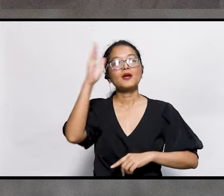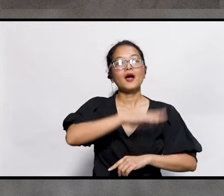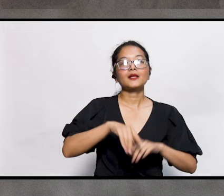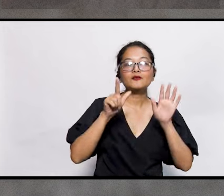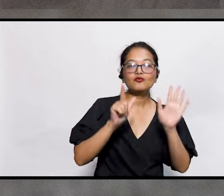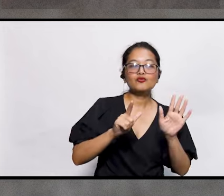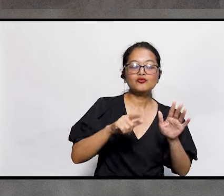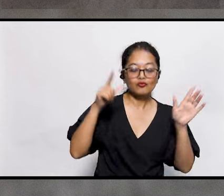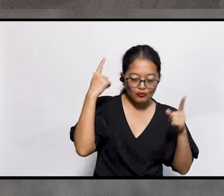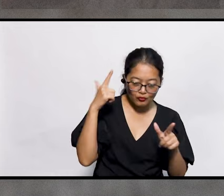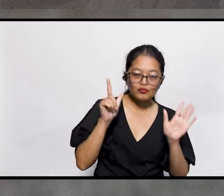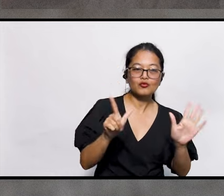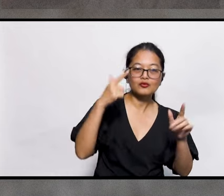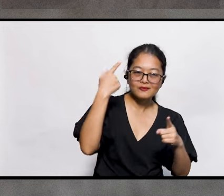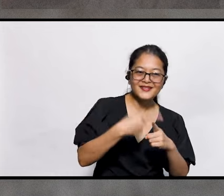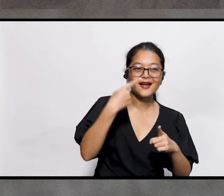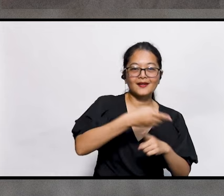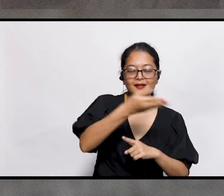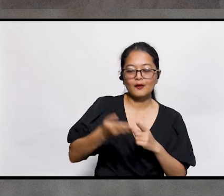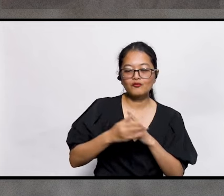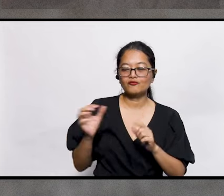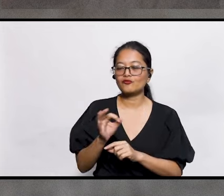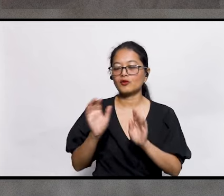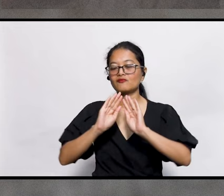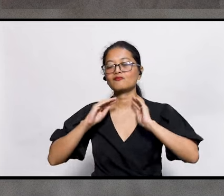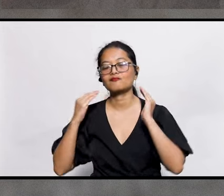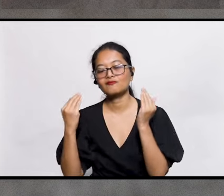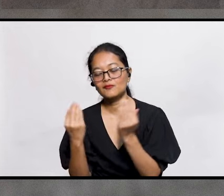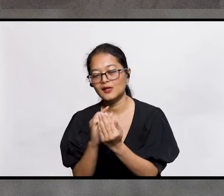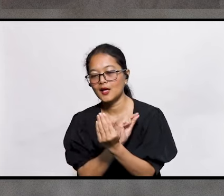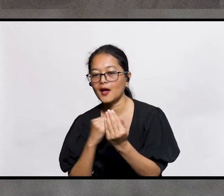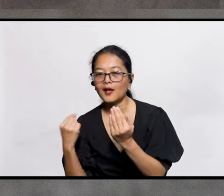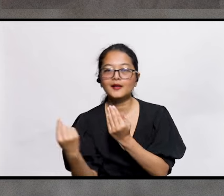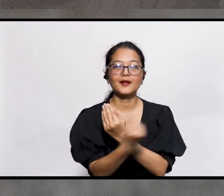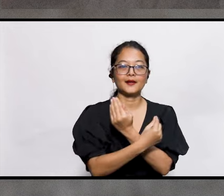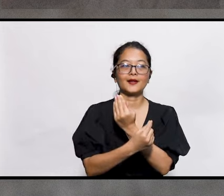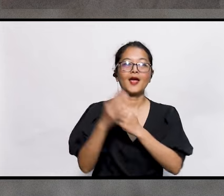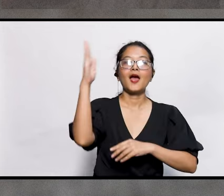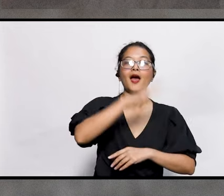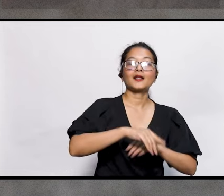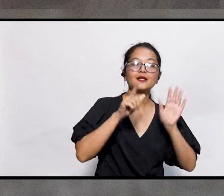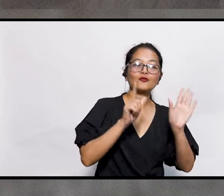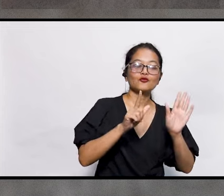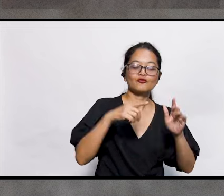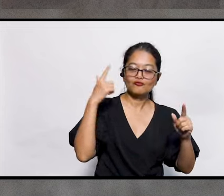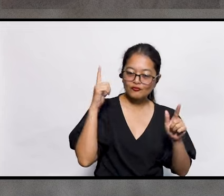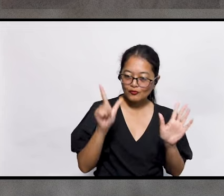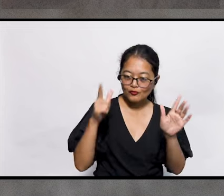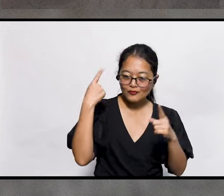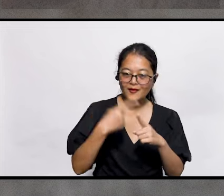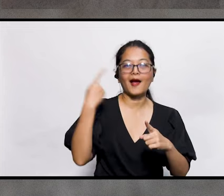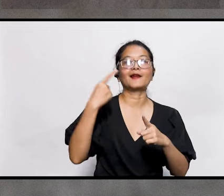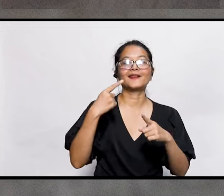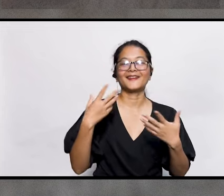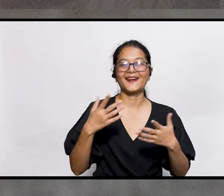mengelilii kota itu sedang para imam meniup sangkakala hari ketujuh tujuh kali itu ayat 5